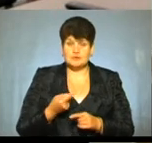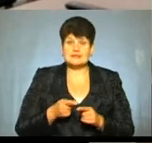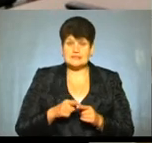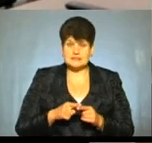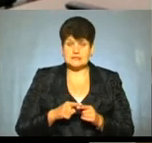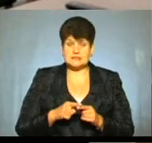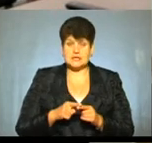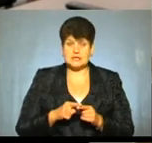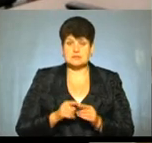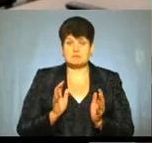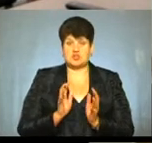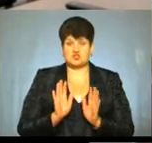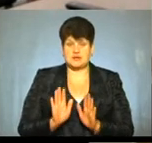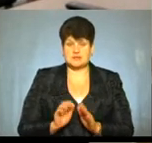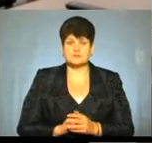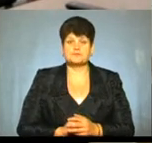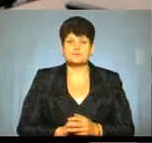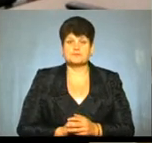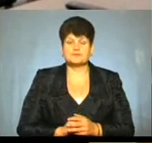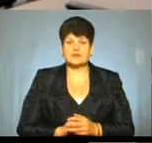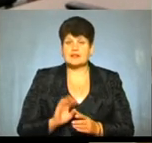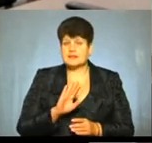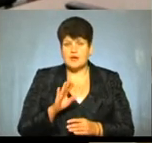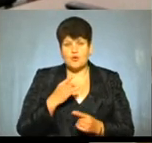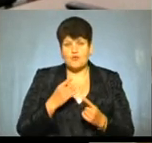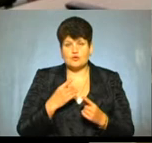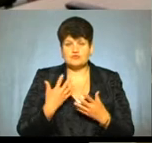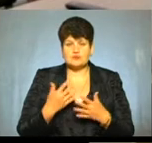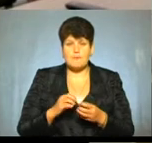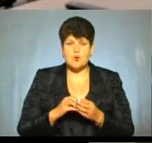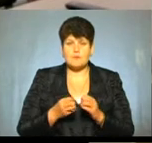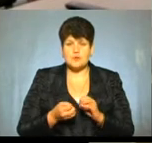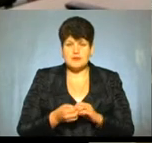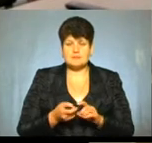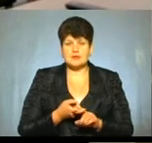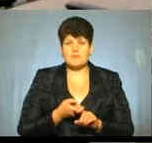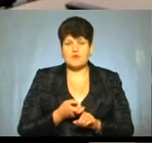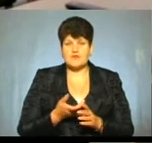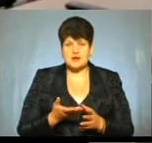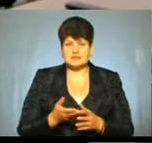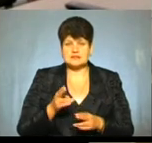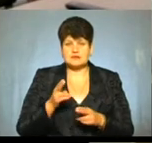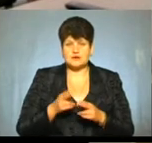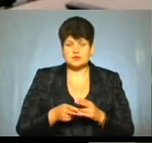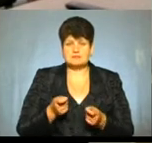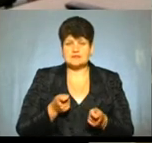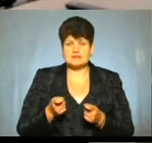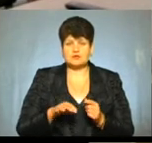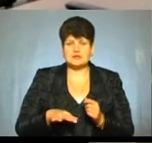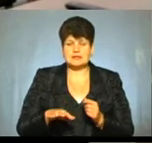році ця динаміка як мінімум збережеться. І не кажучи вже про проблеми, котрі пов'язані з